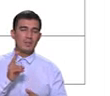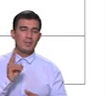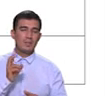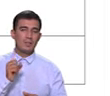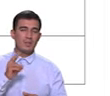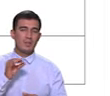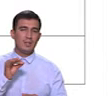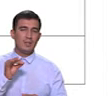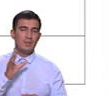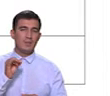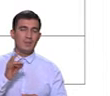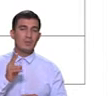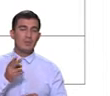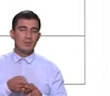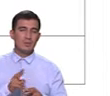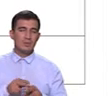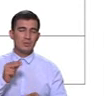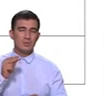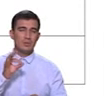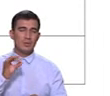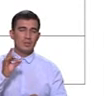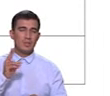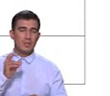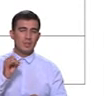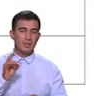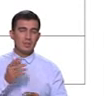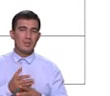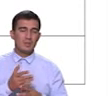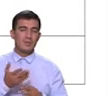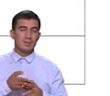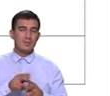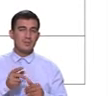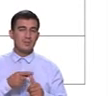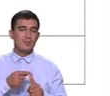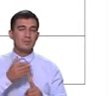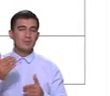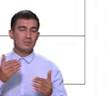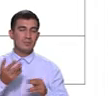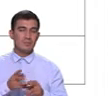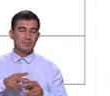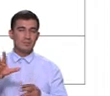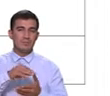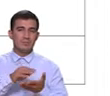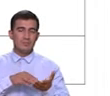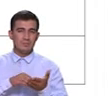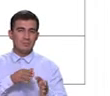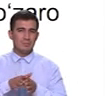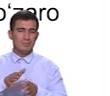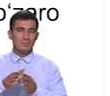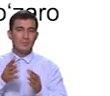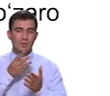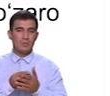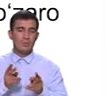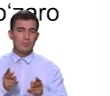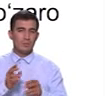ekanligini yozasiz. Chokarlar va sarkorlar kim ekanligini yozasiz va to'ldirib ustozingizga yuborasiz.